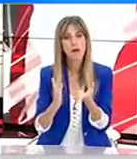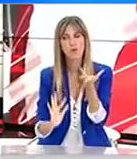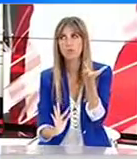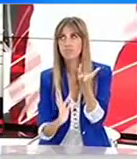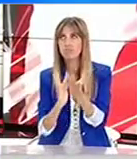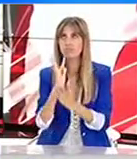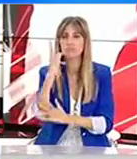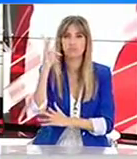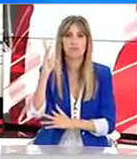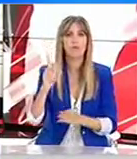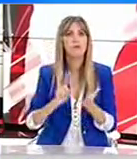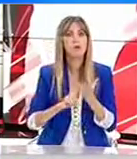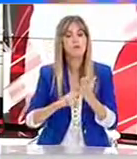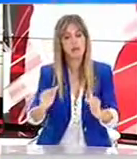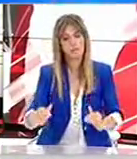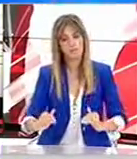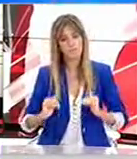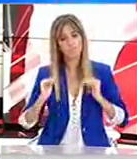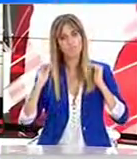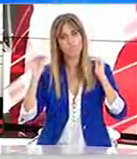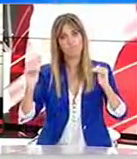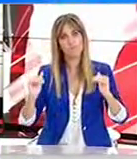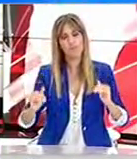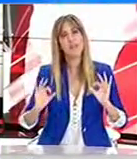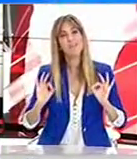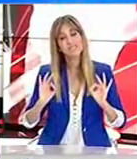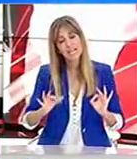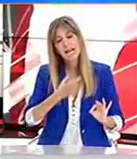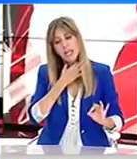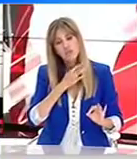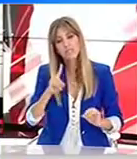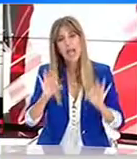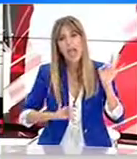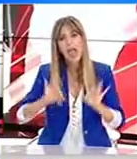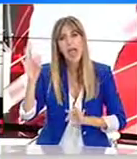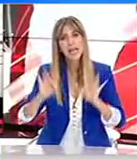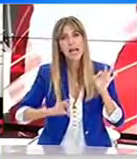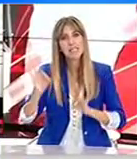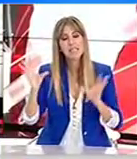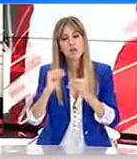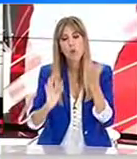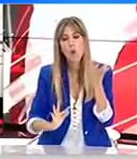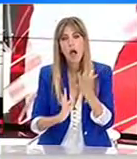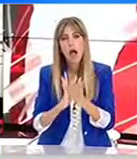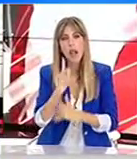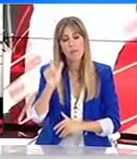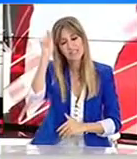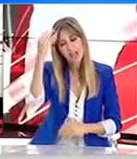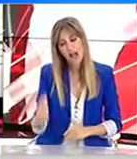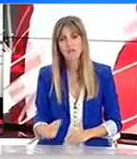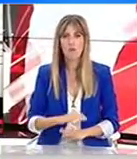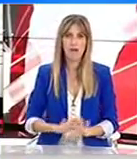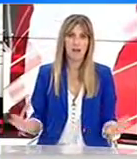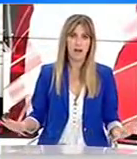ανασυγκρότησης της παραγωγής, ένα ολιστικό αναπτυξιακό σχέδιο. Το έχουμε και σε αυτή την κατεύθυνση θα κινηθούμε το